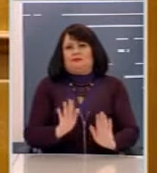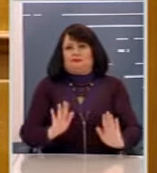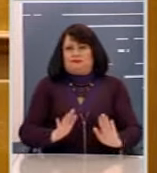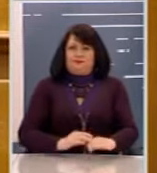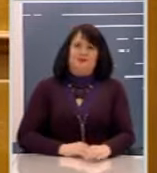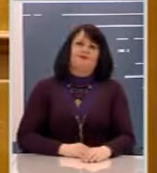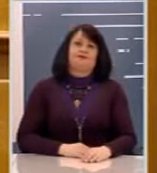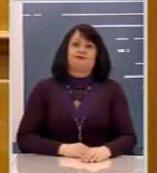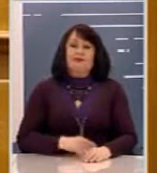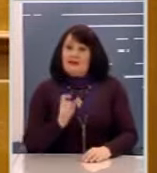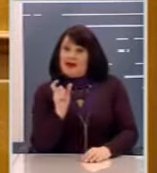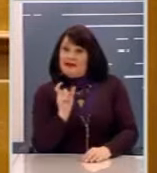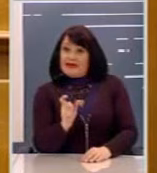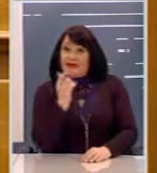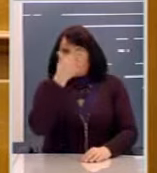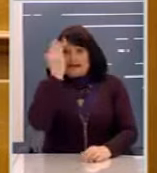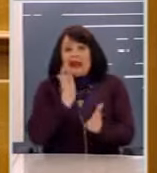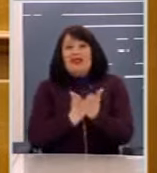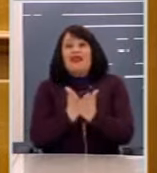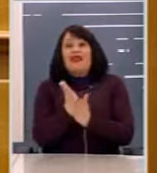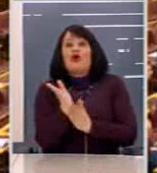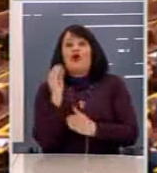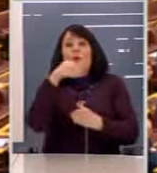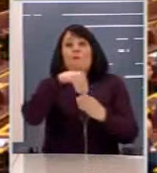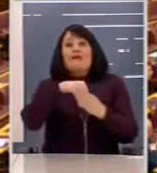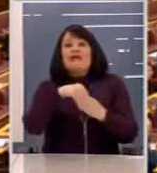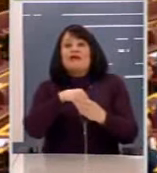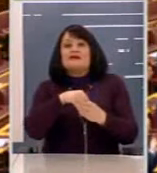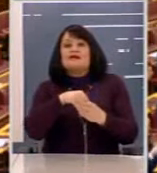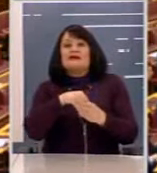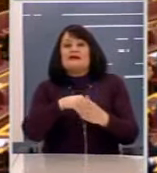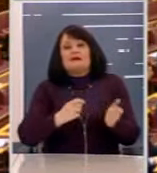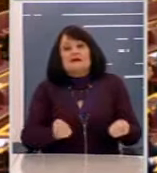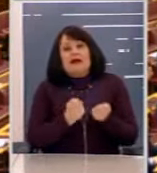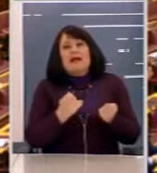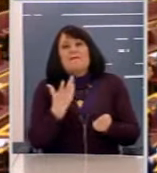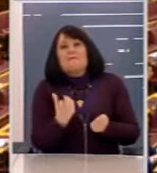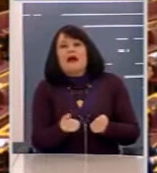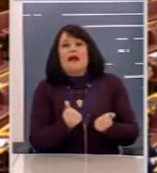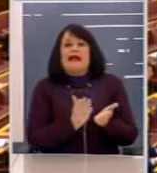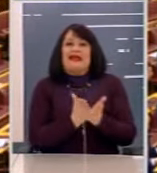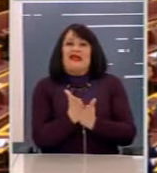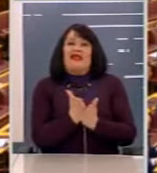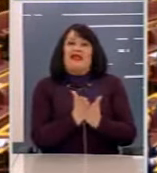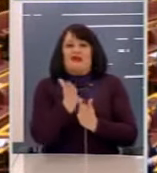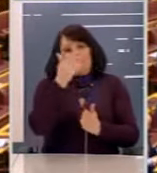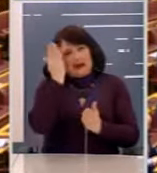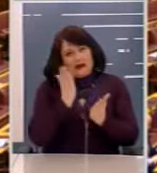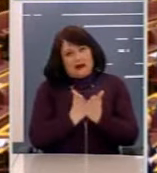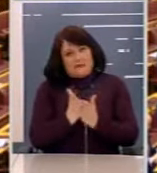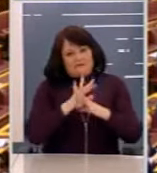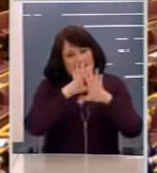Η ηθικοποίηση λοιπόν είναι στοιχείο ενός ευρύτερου πολιτικού σχεδίου